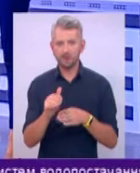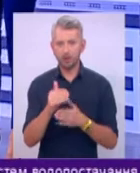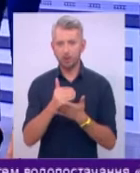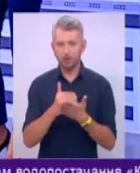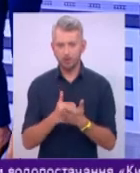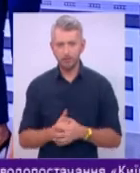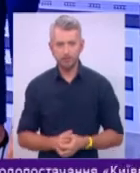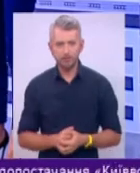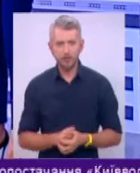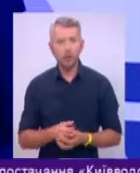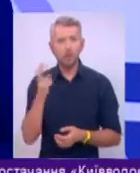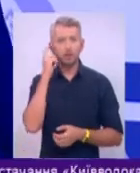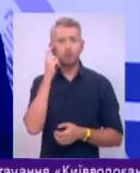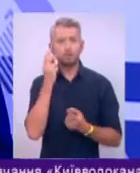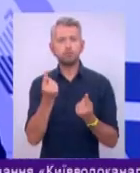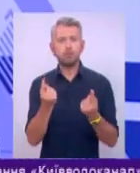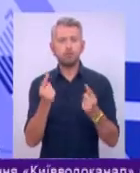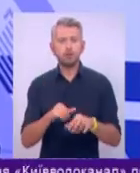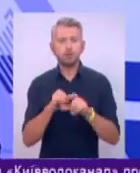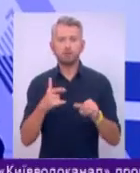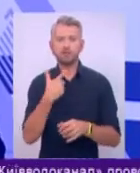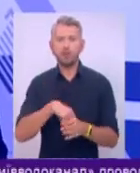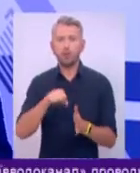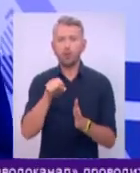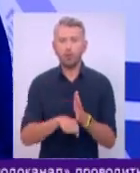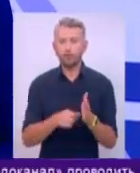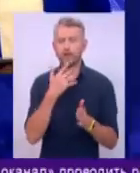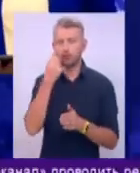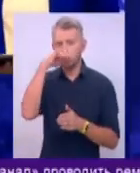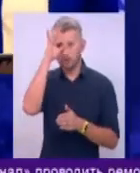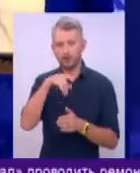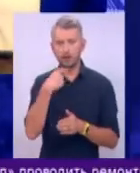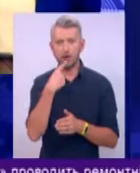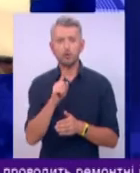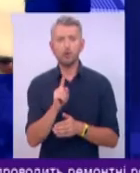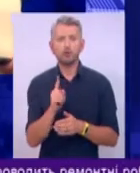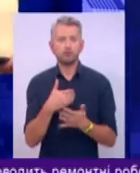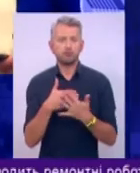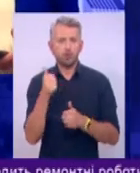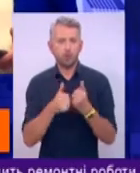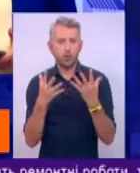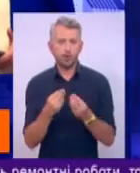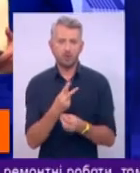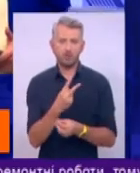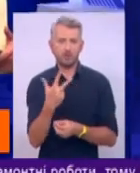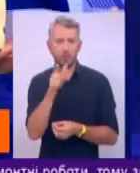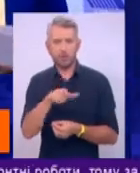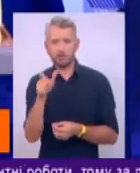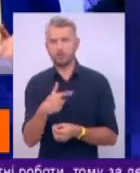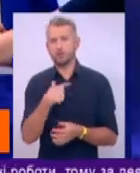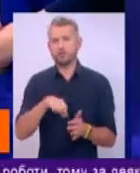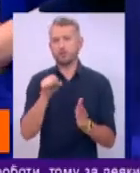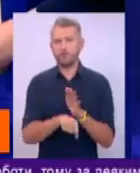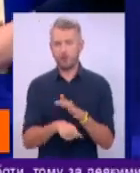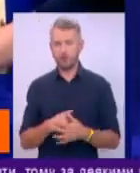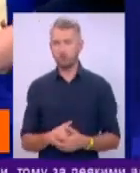Лайв». У столиці помітний сплеск самогубств. У Нацполіції кажуть, що чи не щодня близько 2-3 осіб зводять рахунки